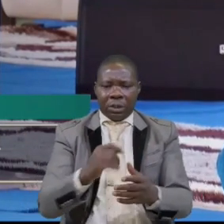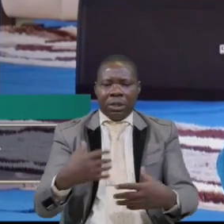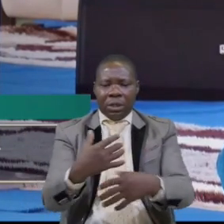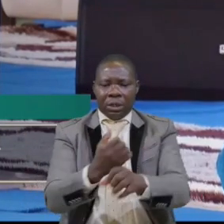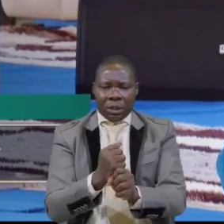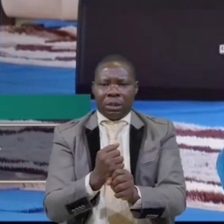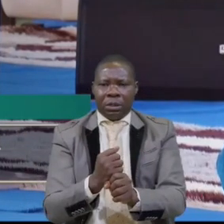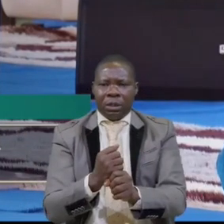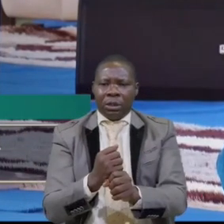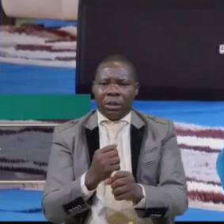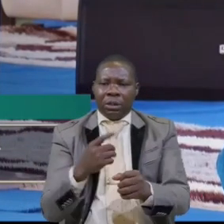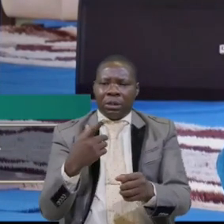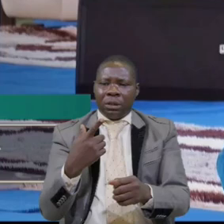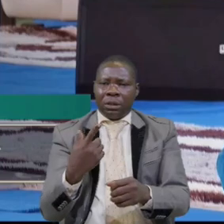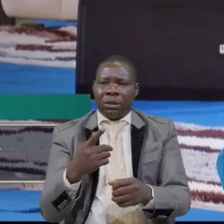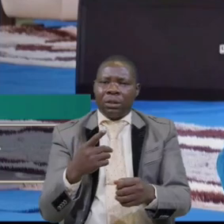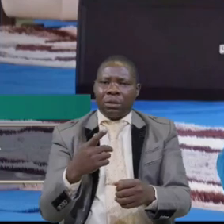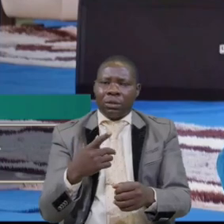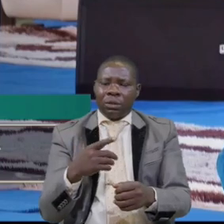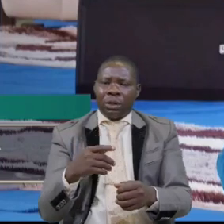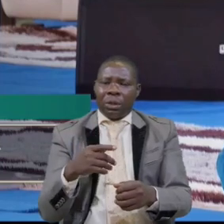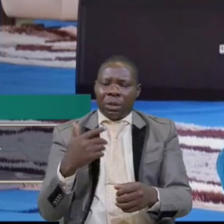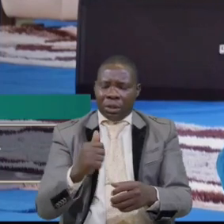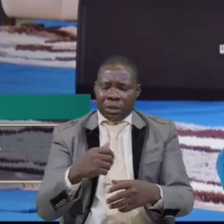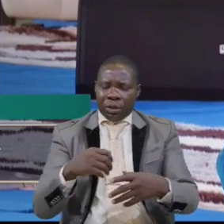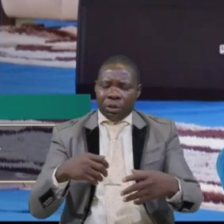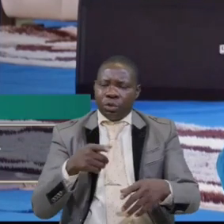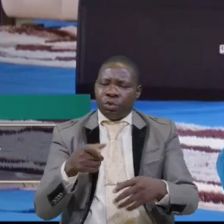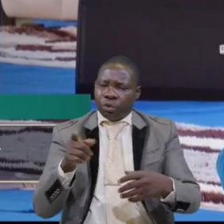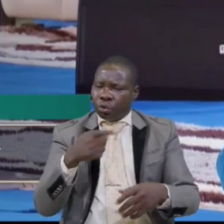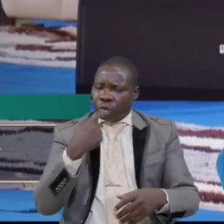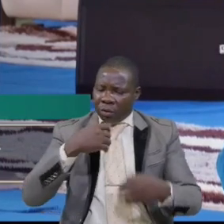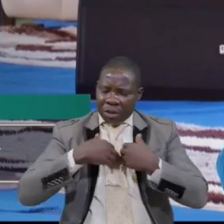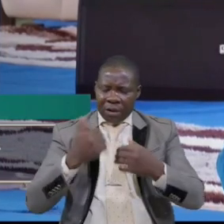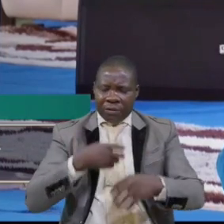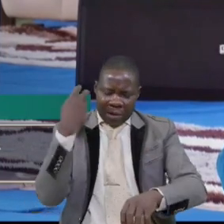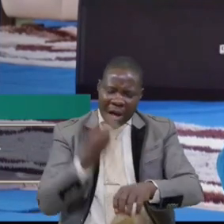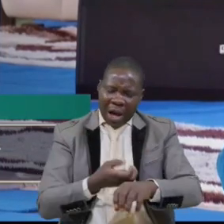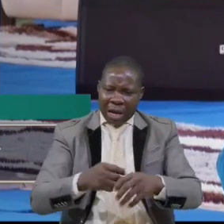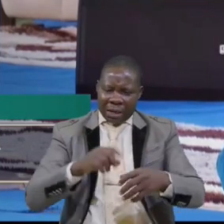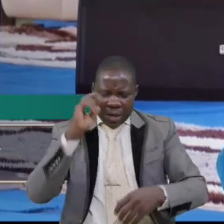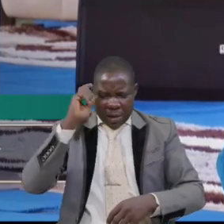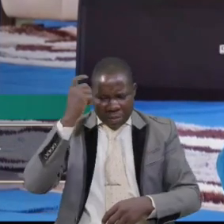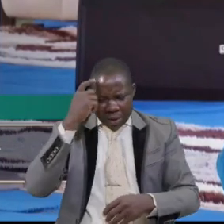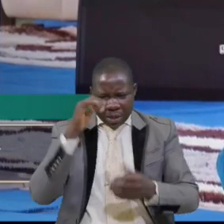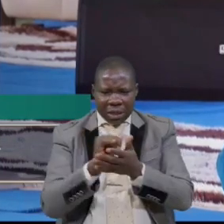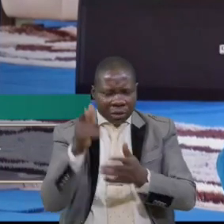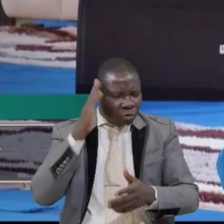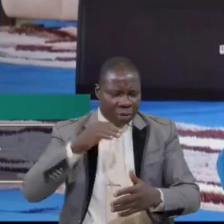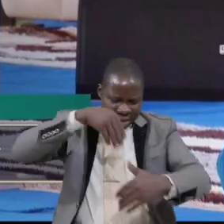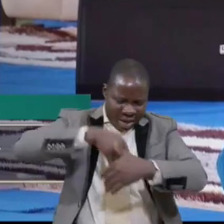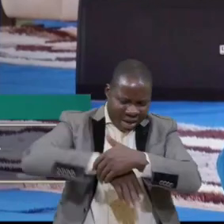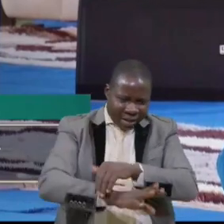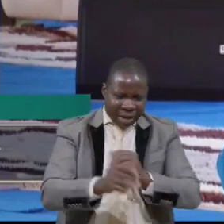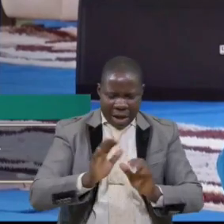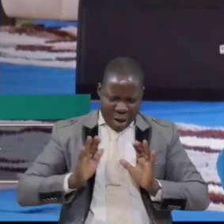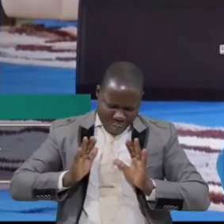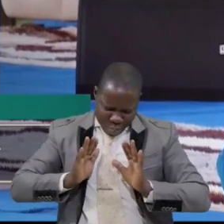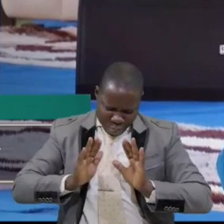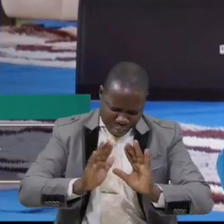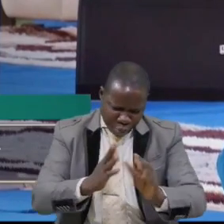À des moments difficiles, il faut avoir une pensée renforcée afin de pénétrer. Et de percer son chemin à travers